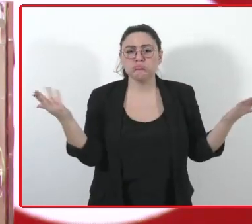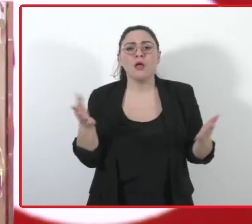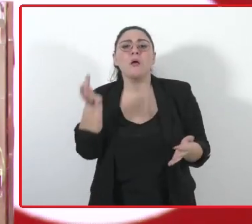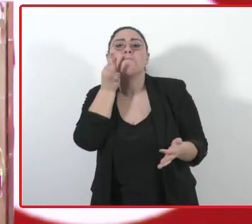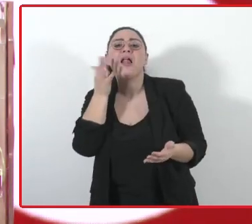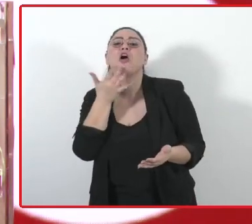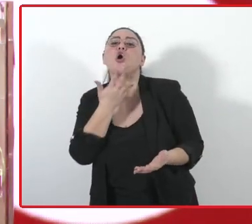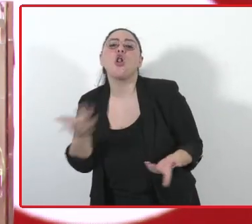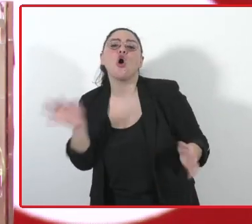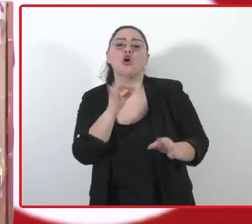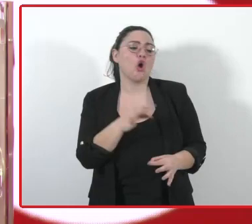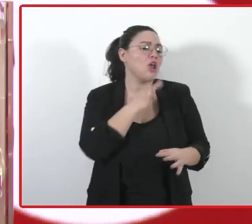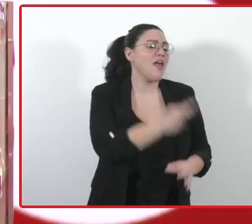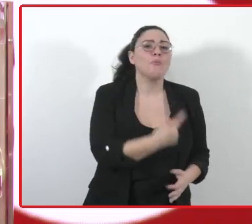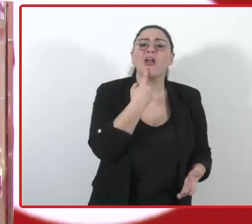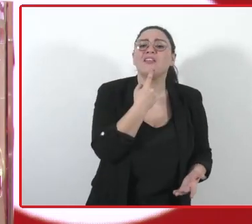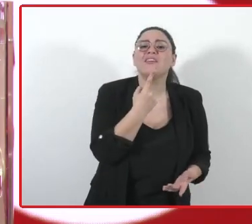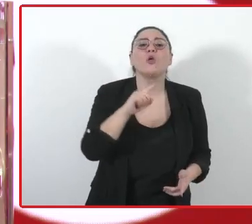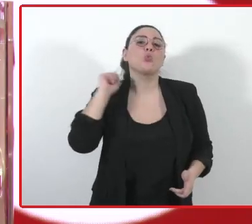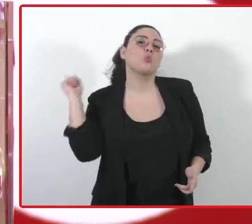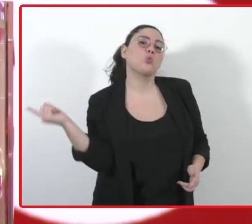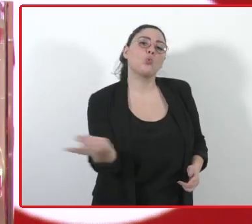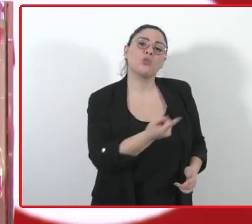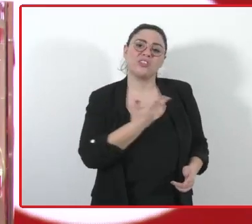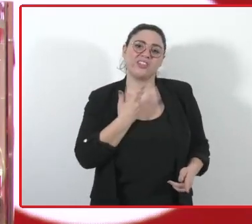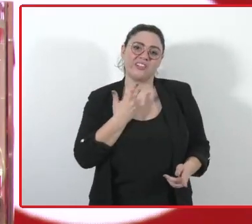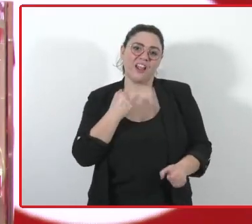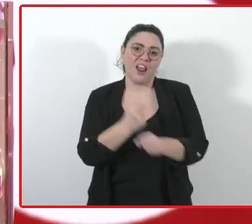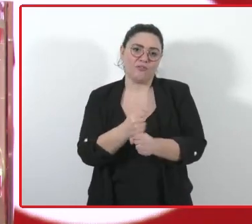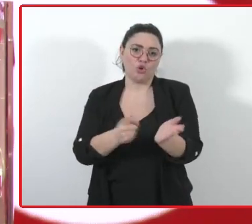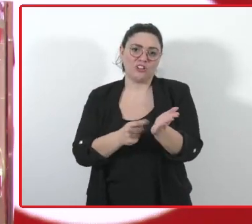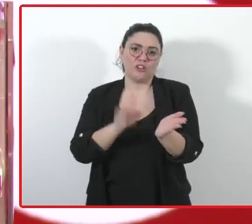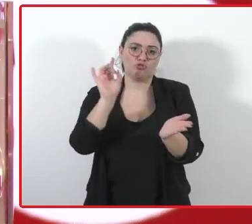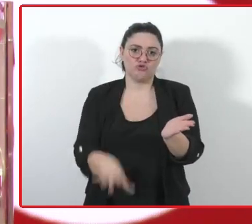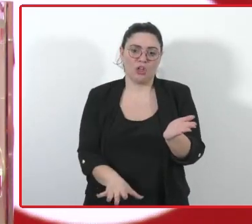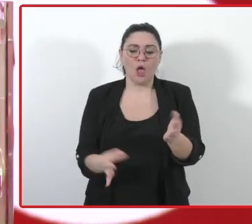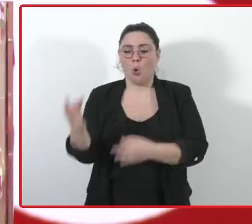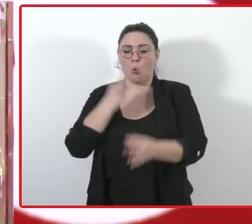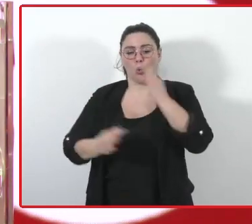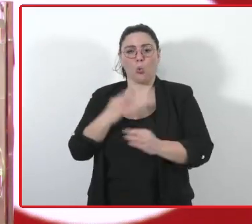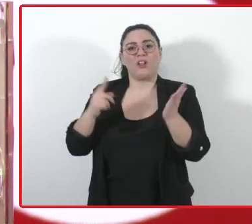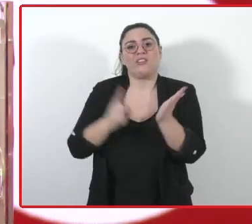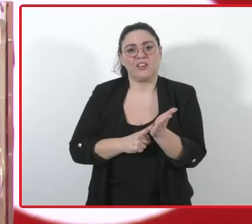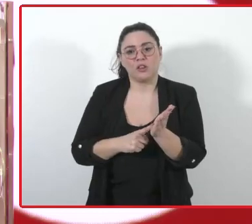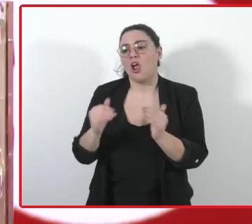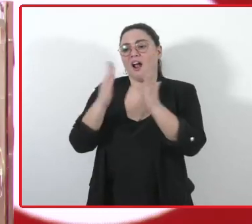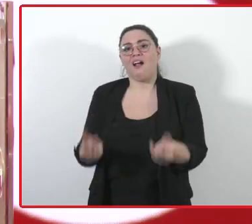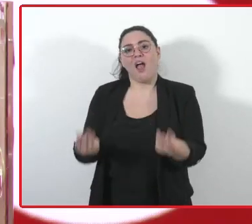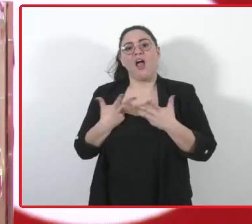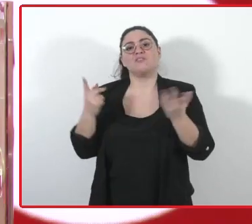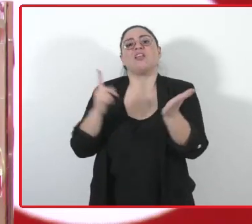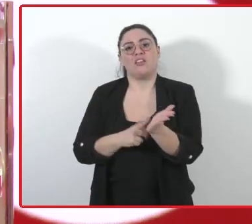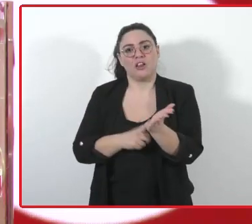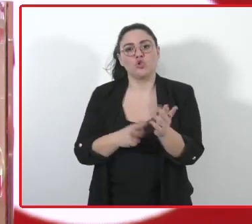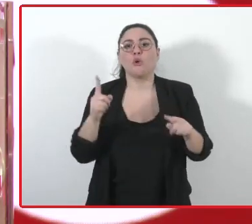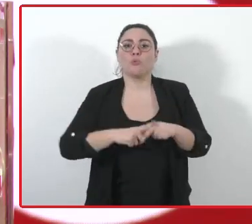di amare hai diritto ad avere un lavoro ad essere curato ad avere una casa e un'istruzione pubblica